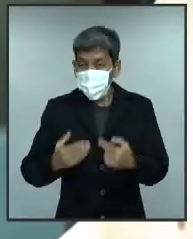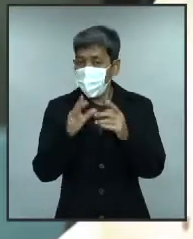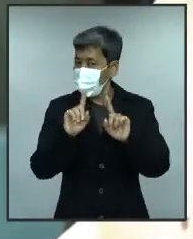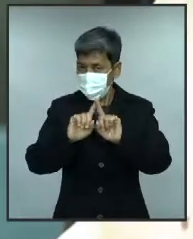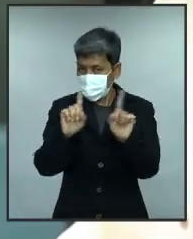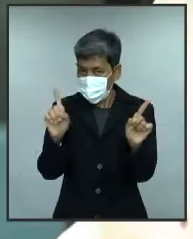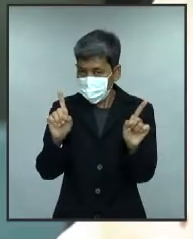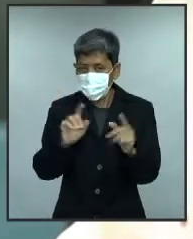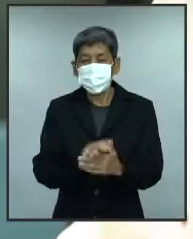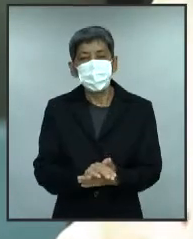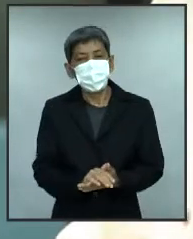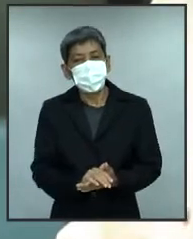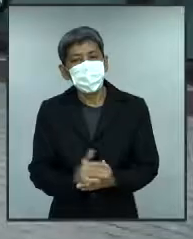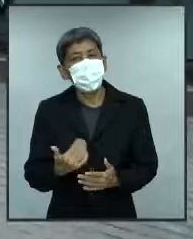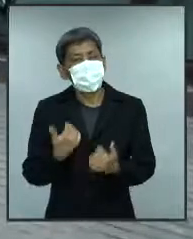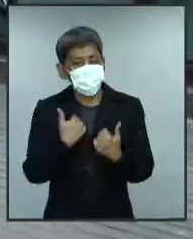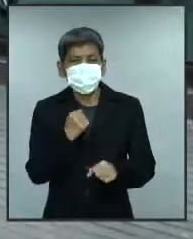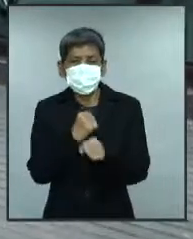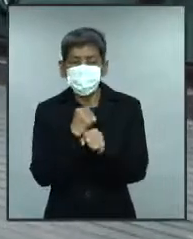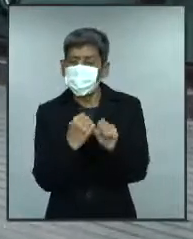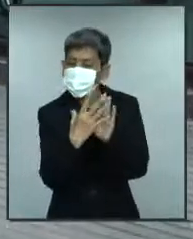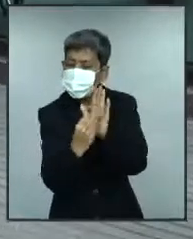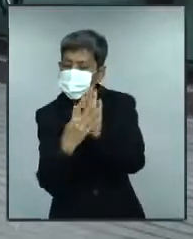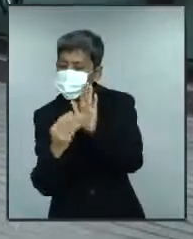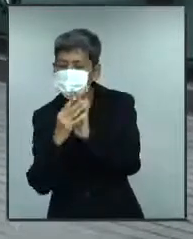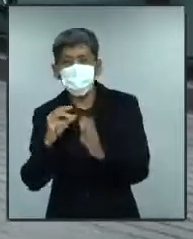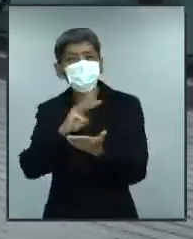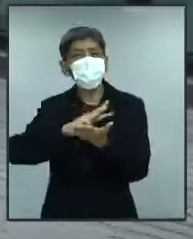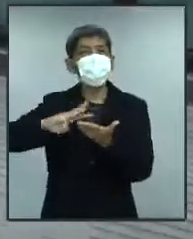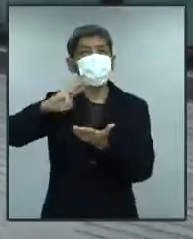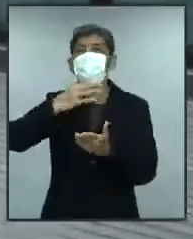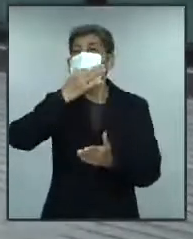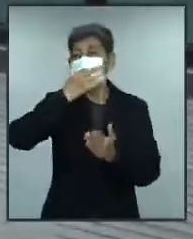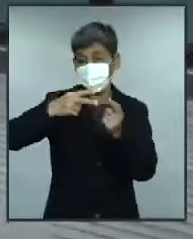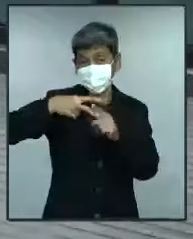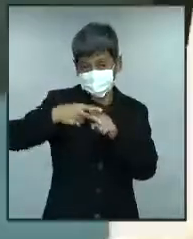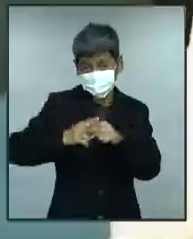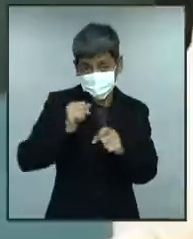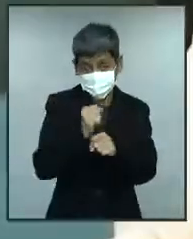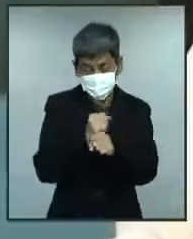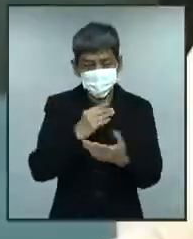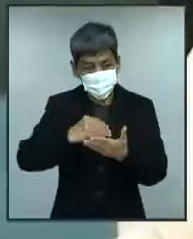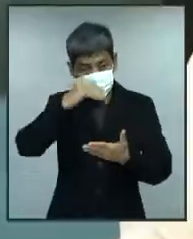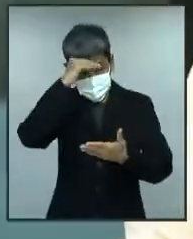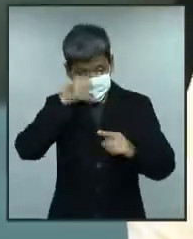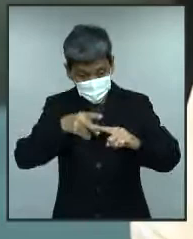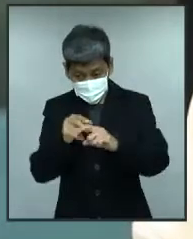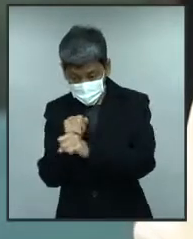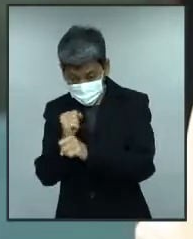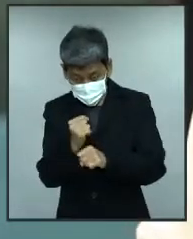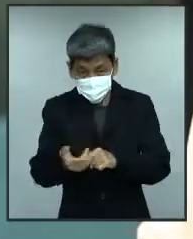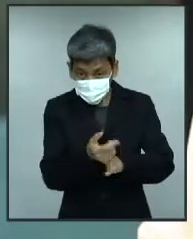อีกแบบหนึ่งเพราะนั้นเองเนี่ยเบื้องต้นเองที่เราถ่ายทอดให้ทางเทคนิคเนี่ยเราก็เลยมองว่าน้องๆที่จะทำเ